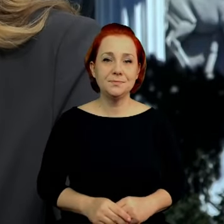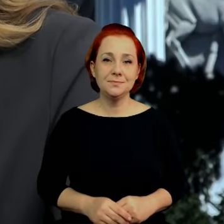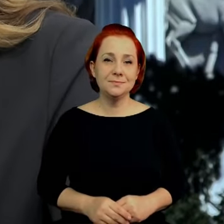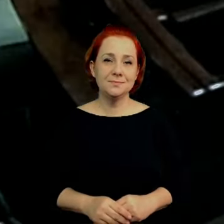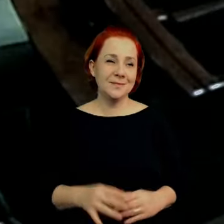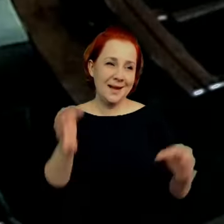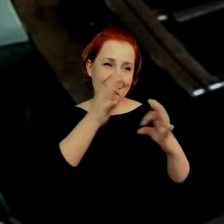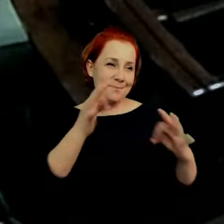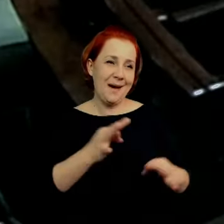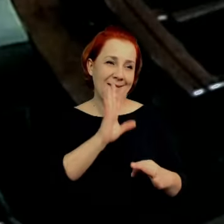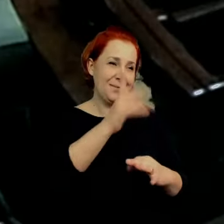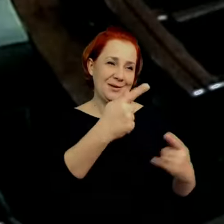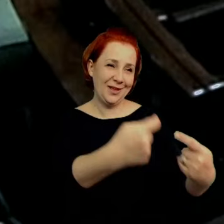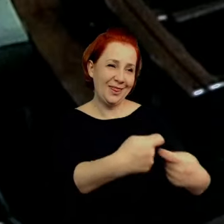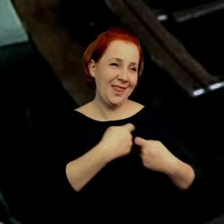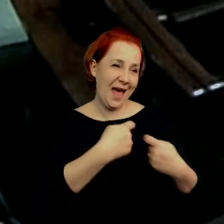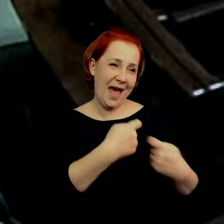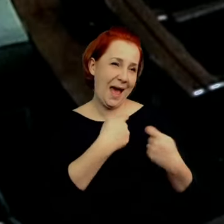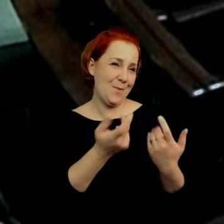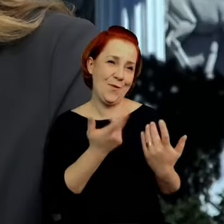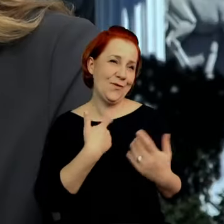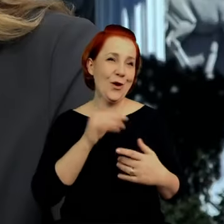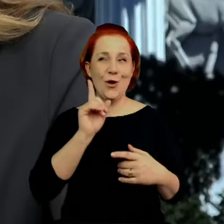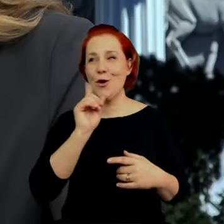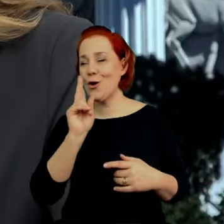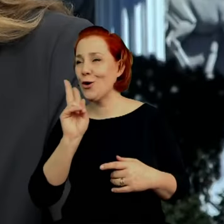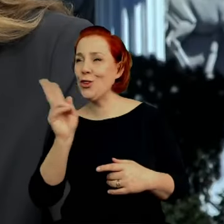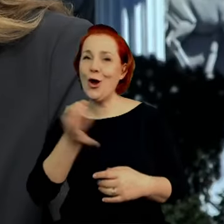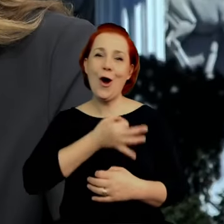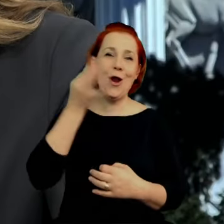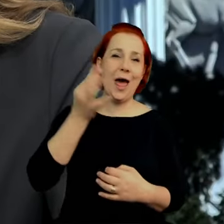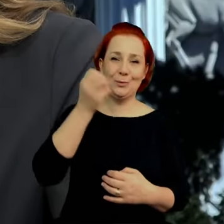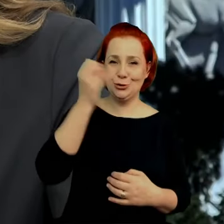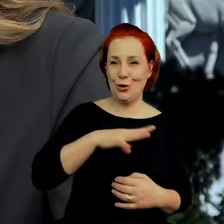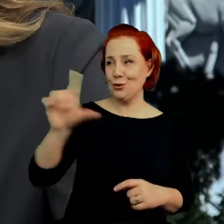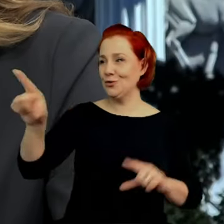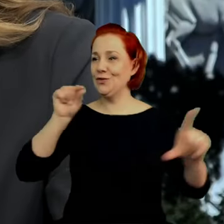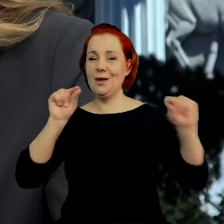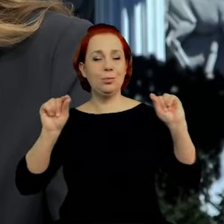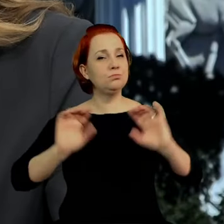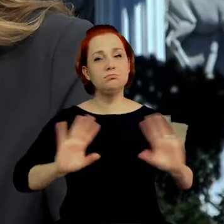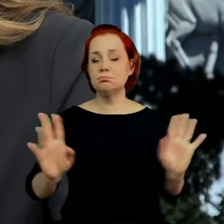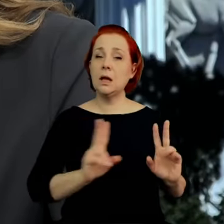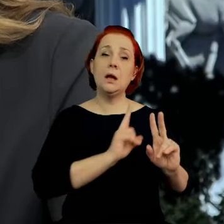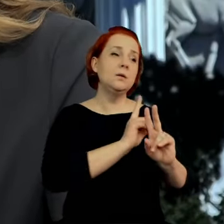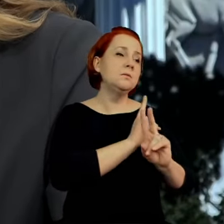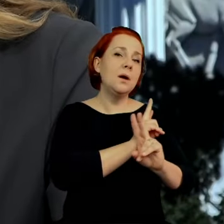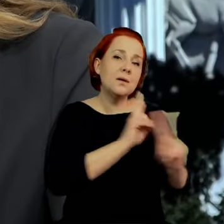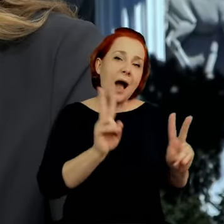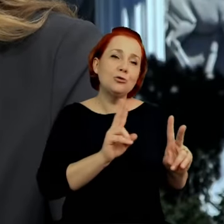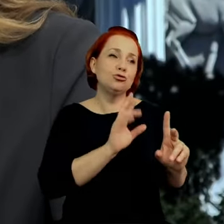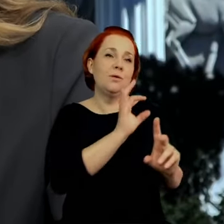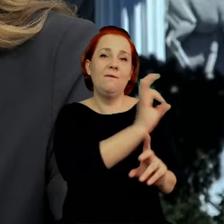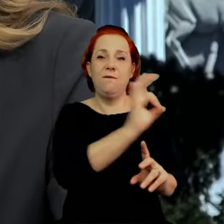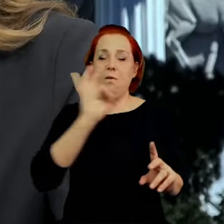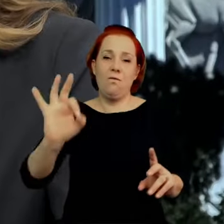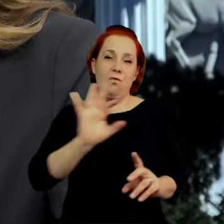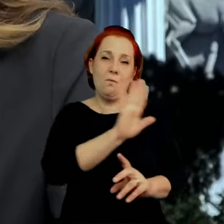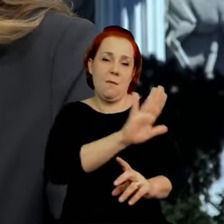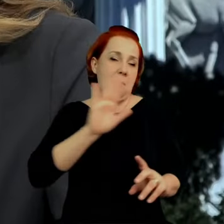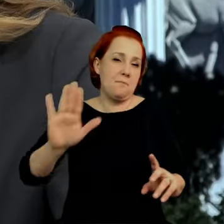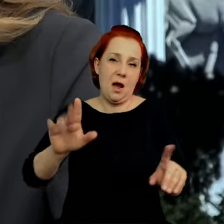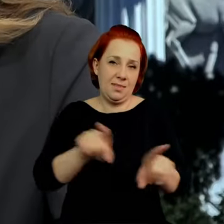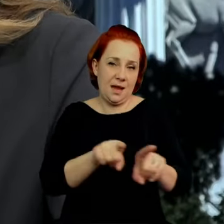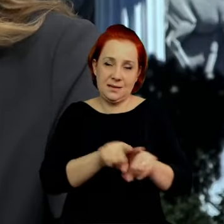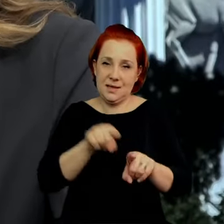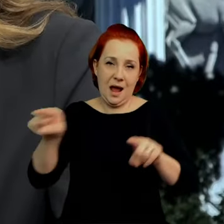Pływa pani, pływa który, pani. Który lepszy, który gorszy. Ja myślę, że każdy w swoim rodzaju i każdy dla swojego elektoratu lepszy. Tak samo, nie